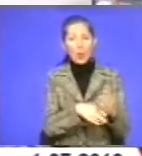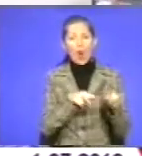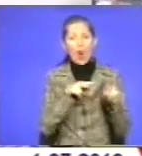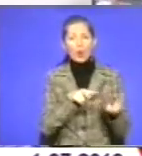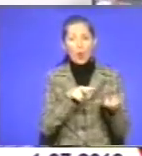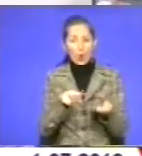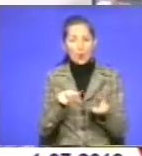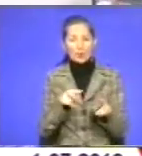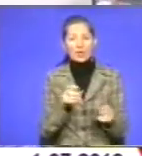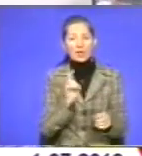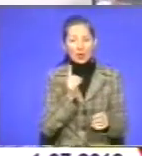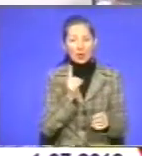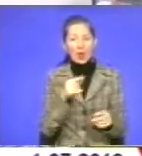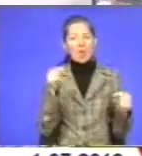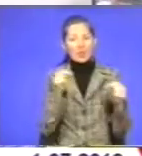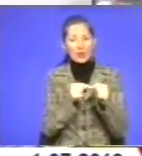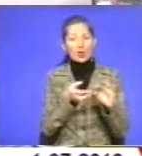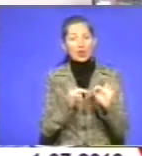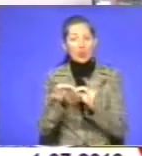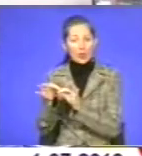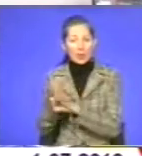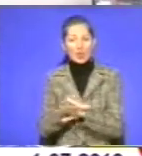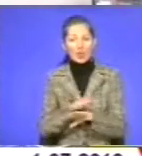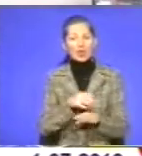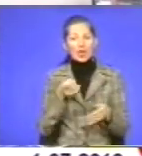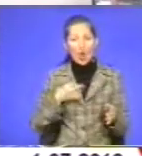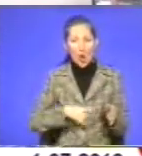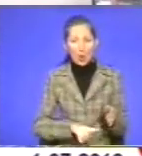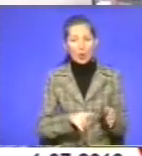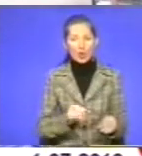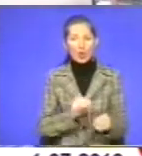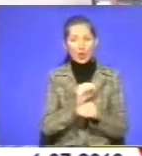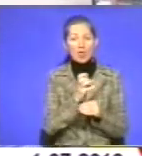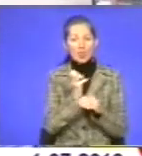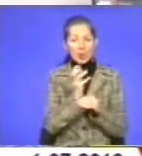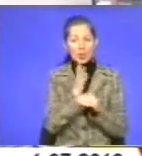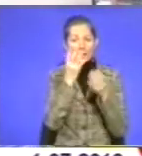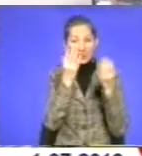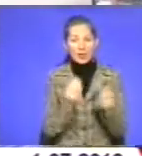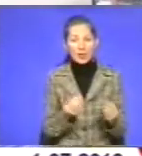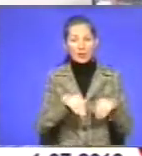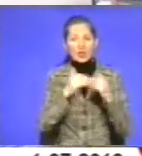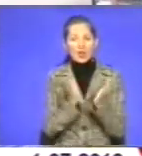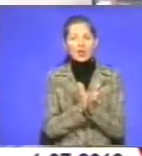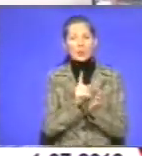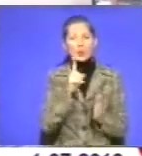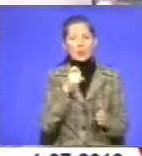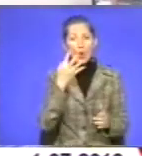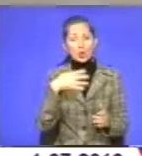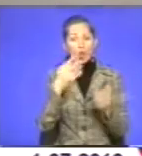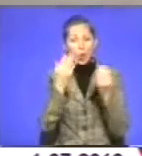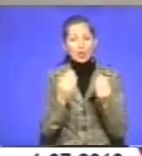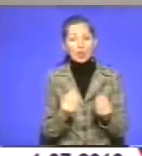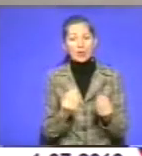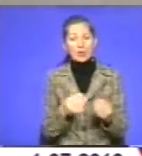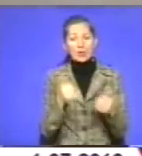ускладнені роди, то іще додається додатково 14 днів. І тому разом тоді становить вже 140 днів.